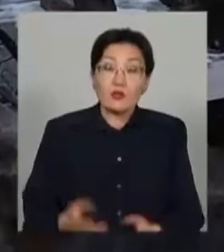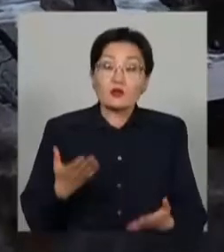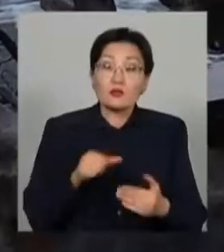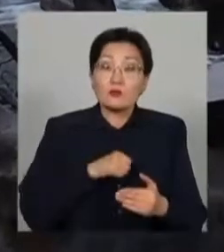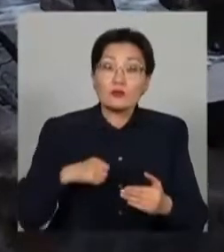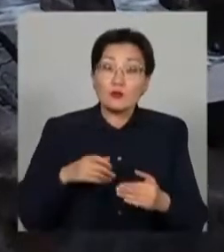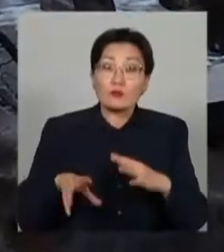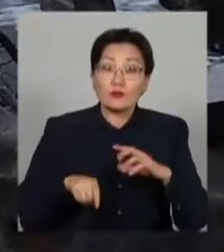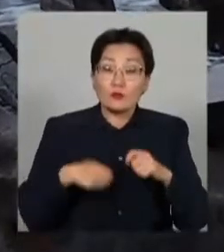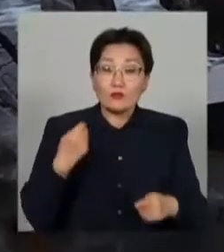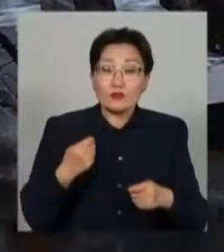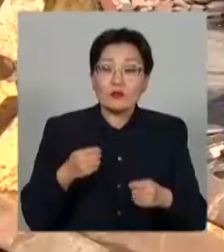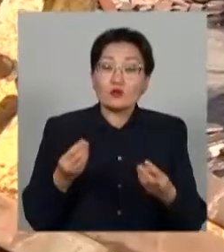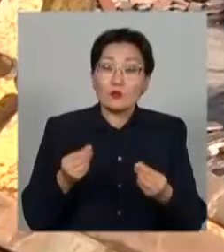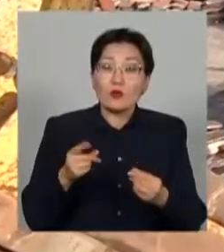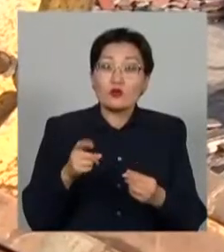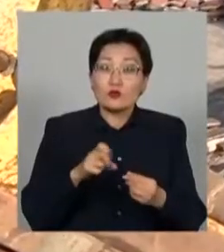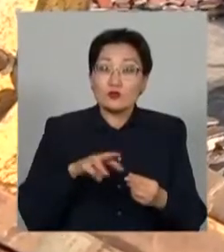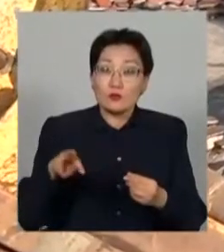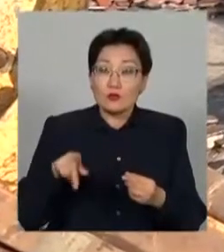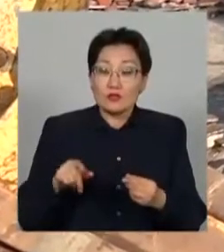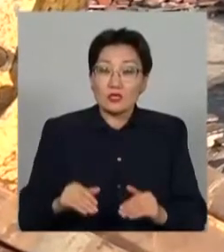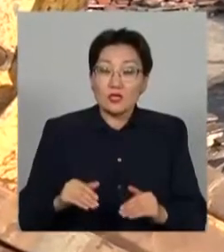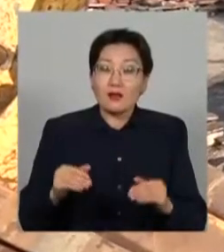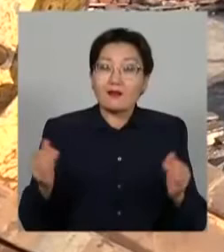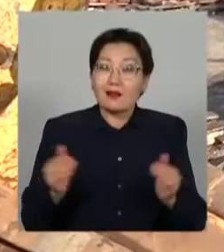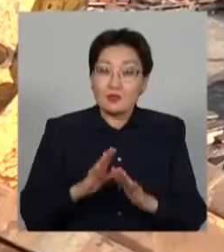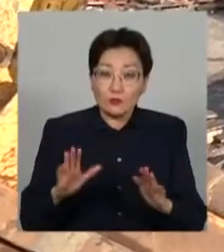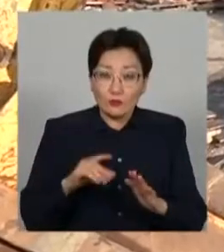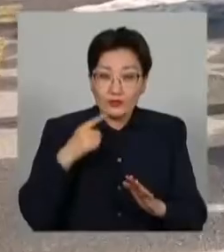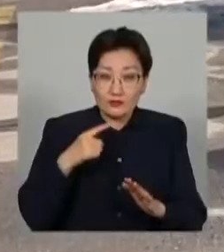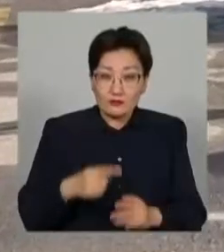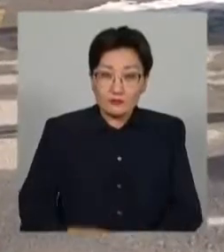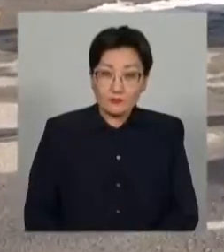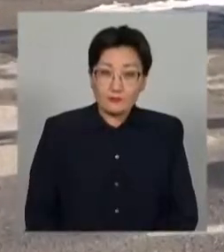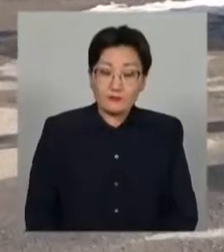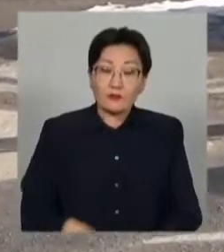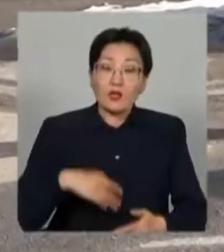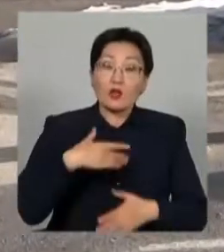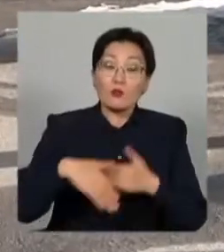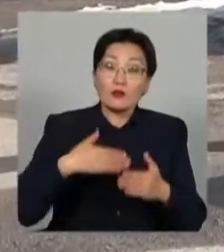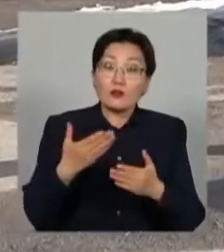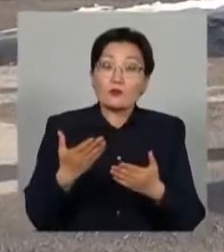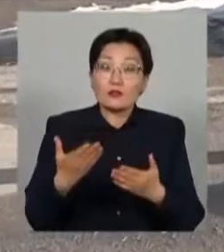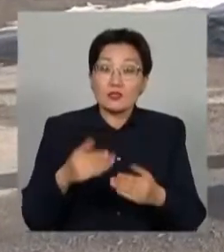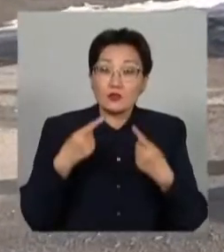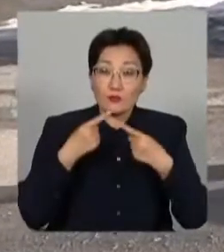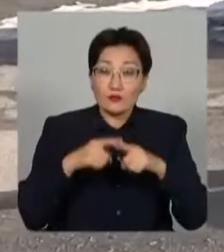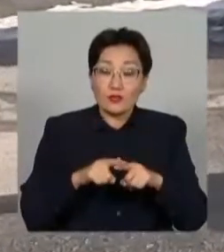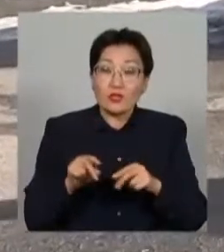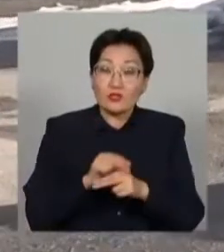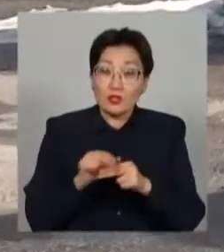өзі келтірілген зақым сомасы 100 миллион теңгеден аз болмайды деп топшылайды. Дүрбелең кезінде мына техникалық